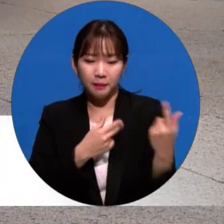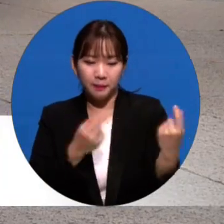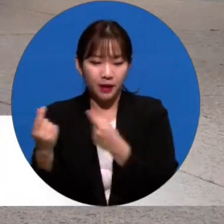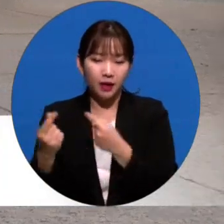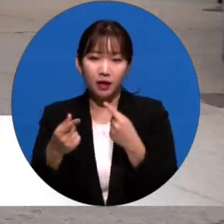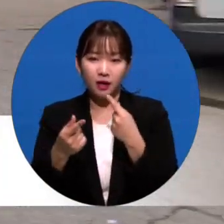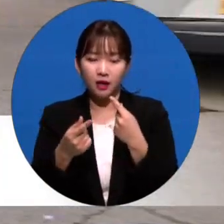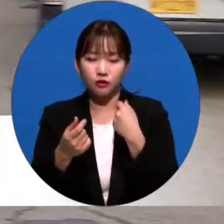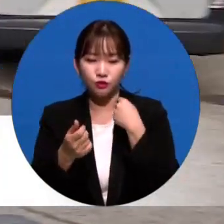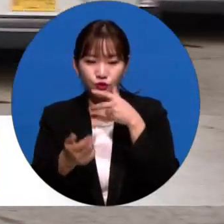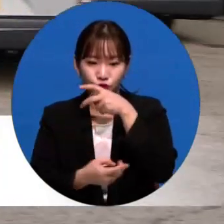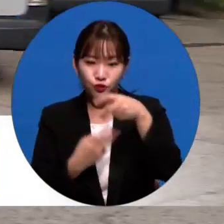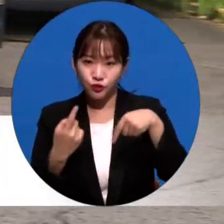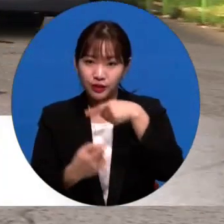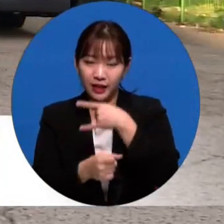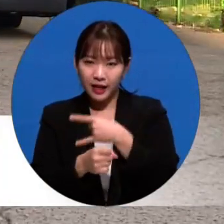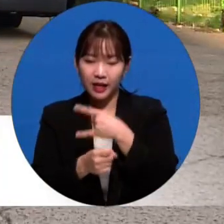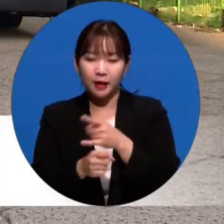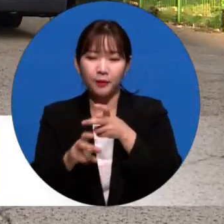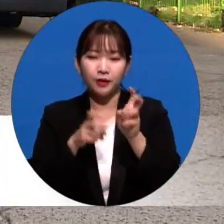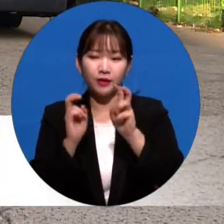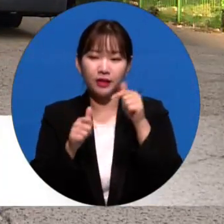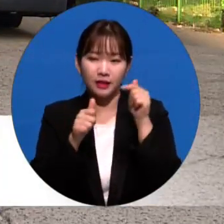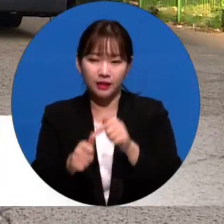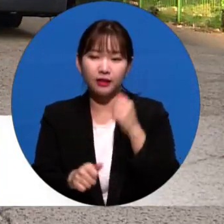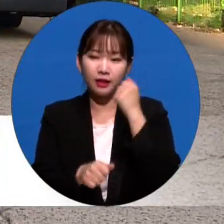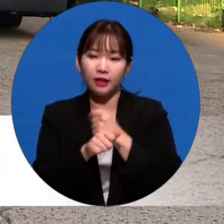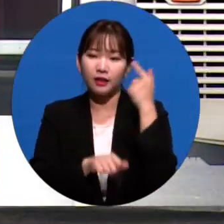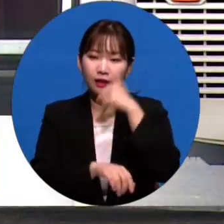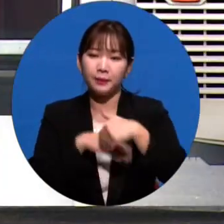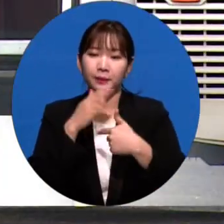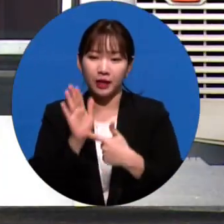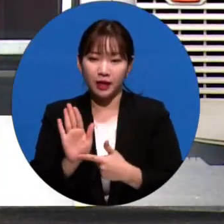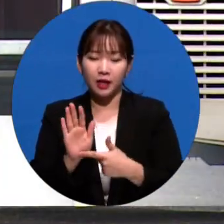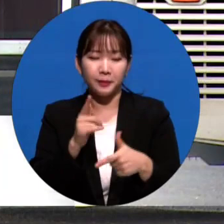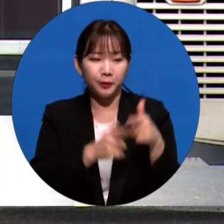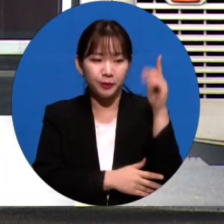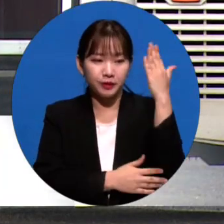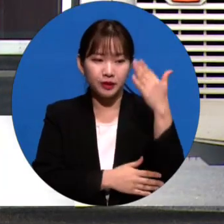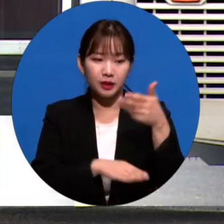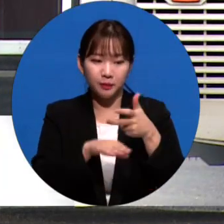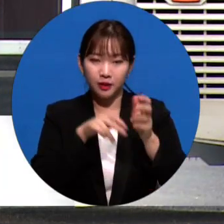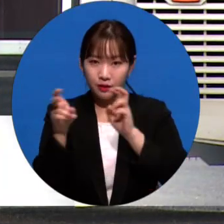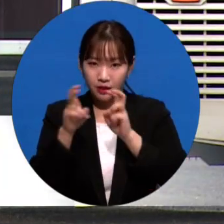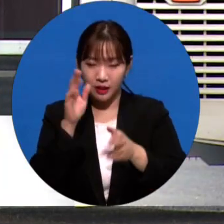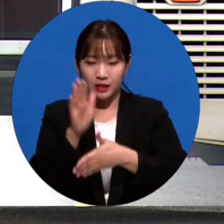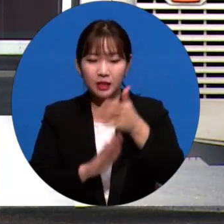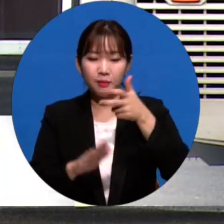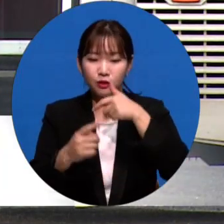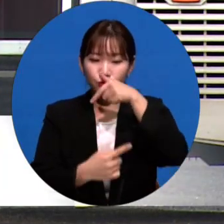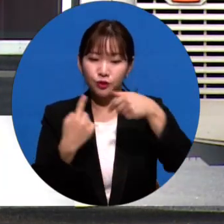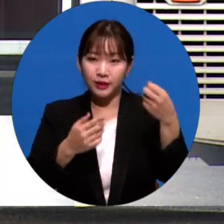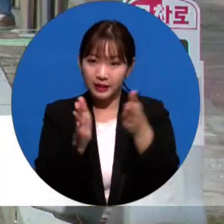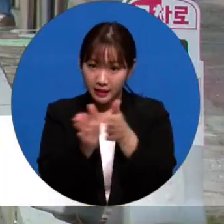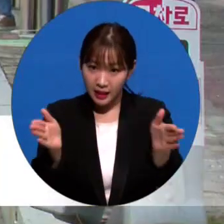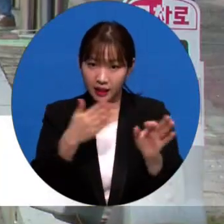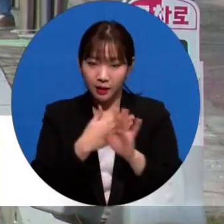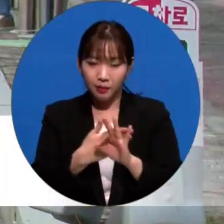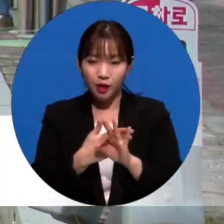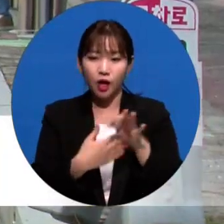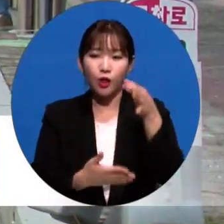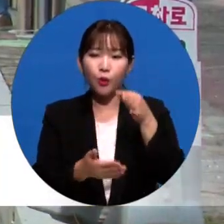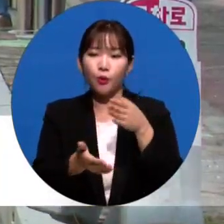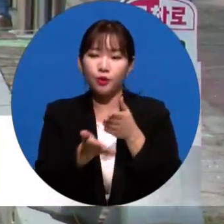운행을 버스회사 측에 촉구하겠다고 밝혔습니다. 한편 목포시는 태원 유진이 시내버스 운행을 재개할 경우